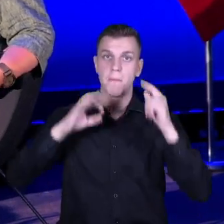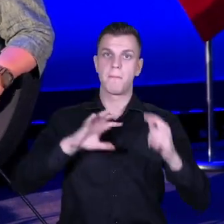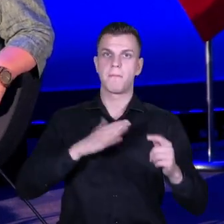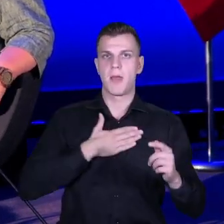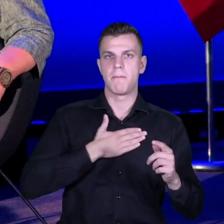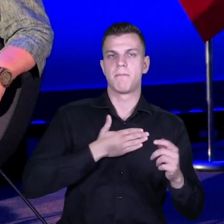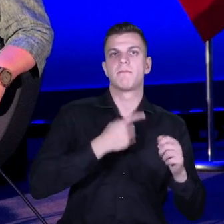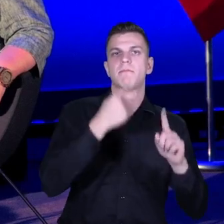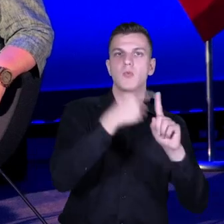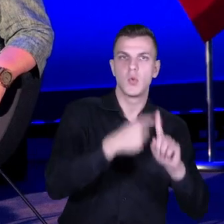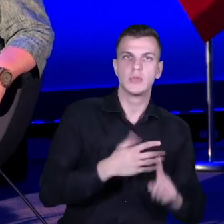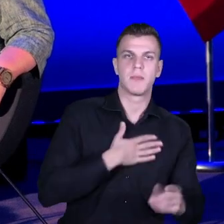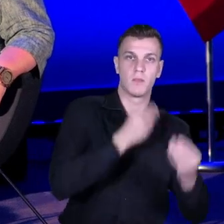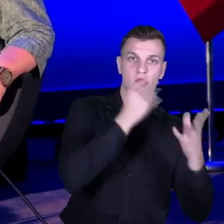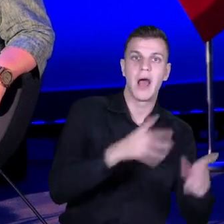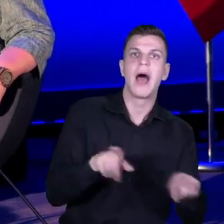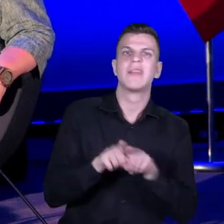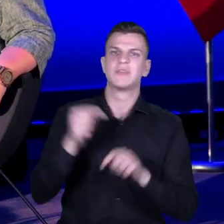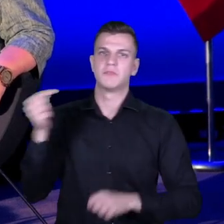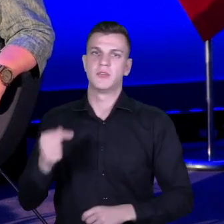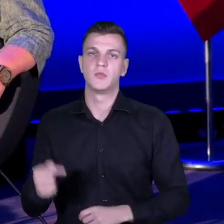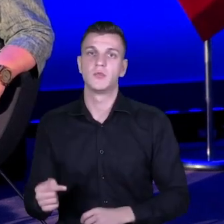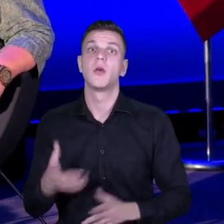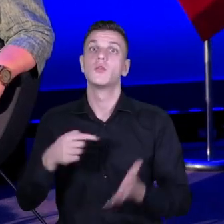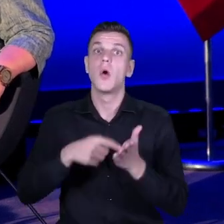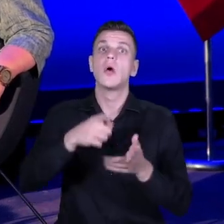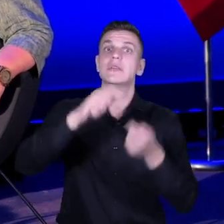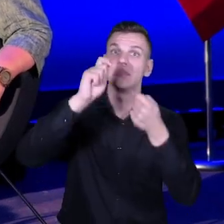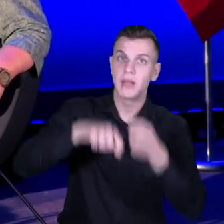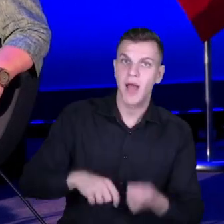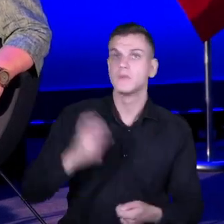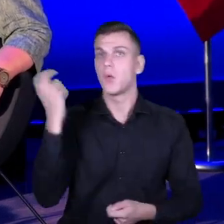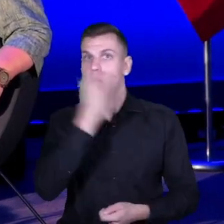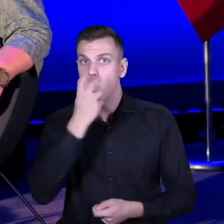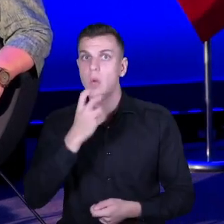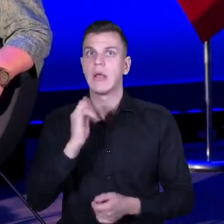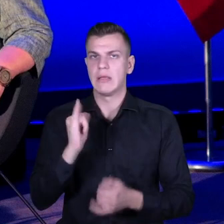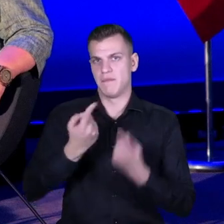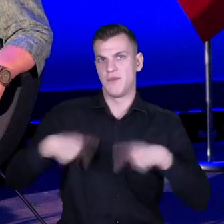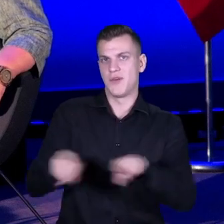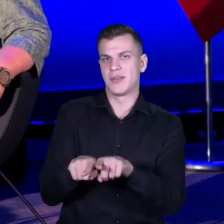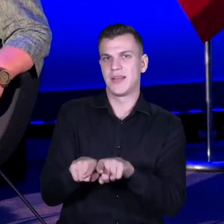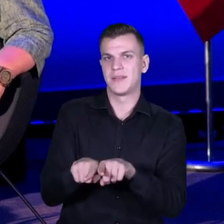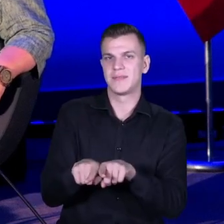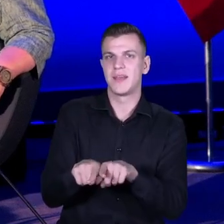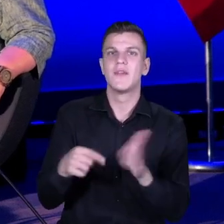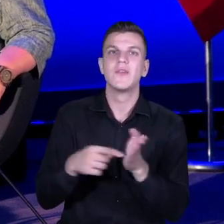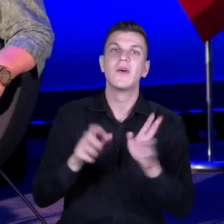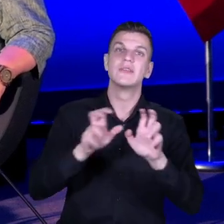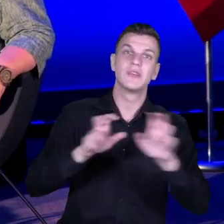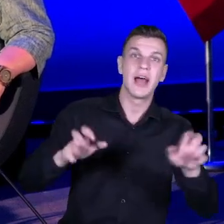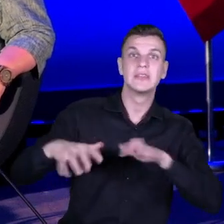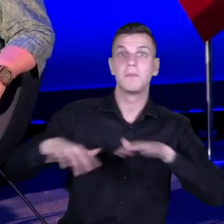musi mieć przestrzeń na eksperymentowanie i doświadczanie i osadzanie tego w realiach, więc tego czasu i przestrzeni możemy